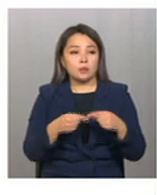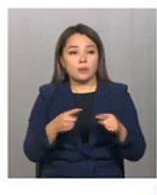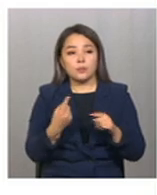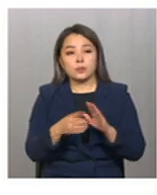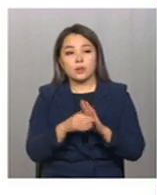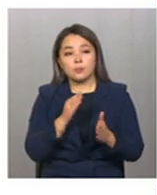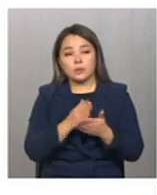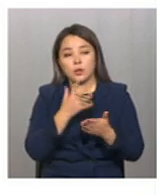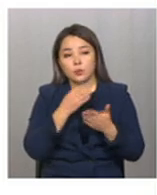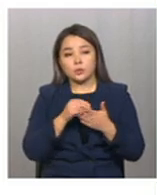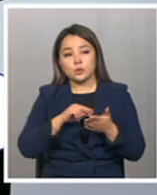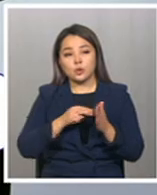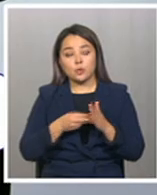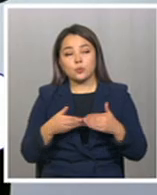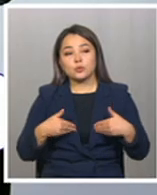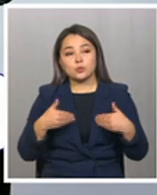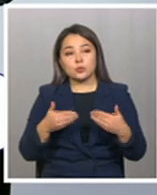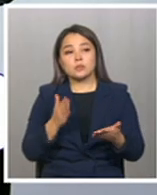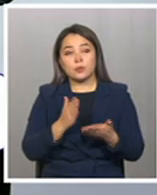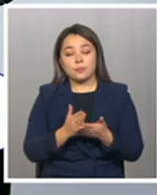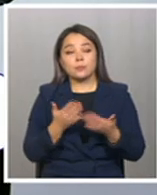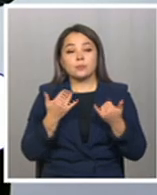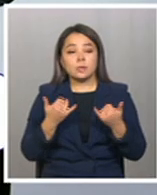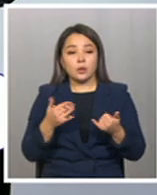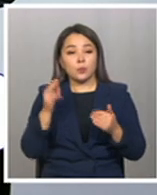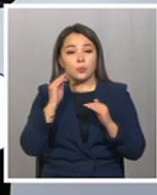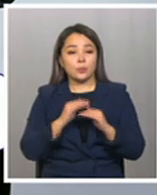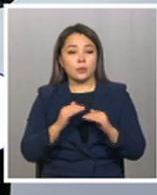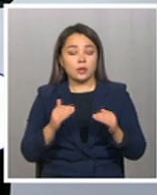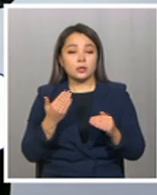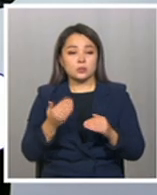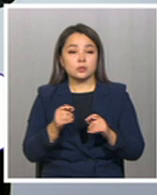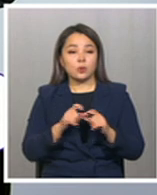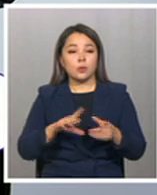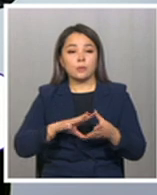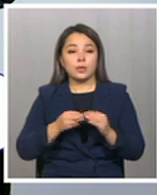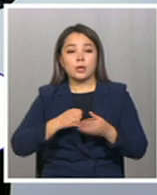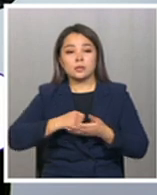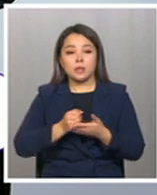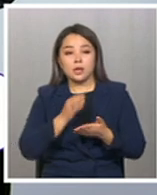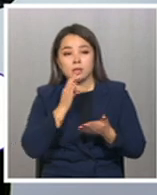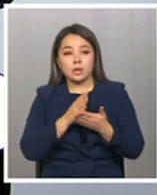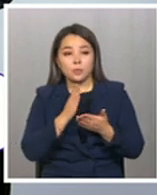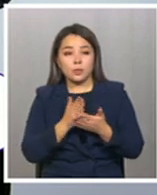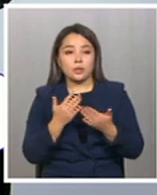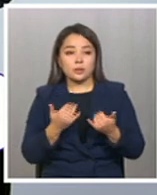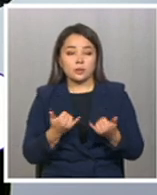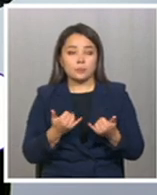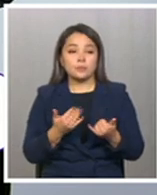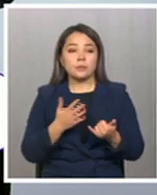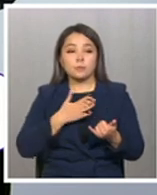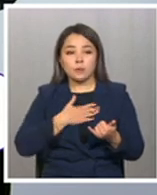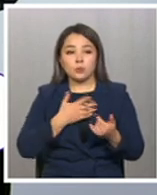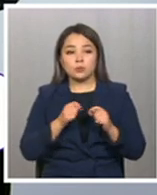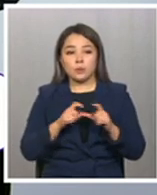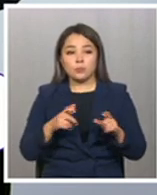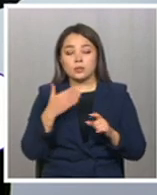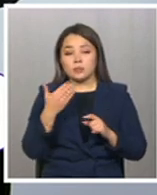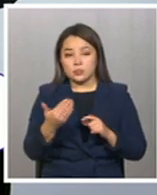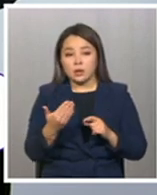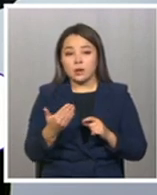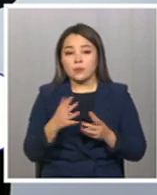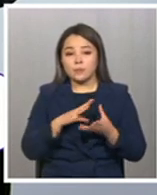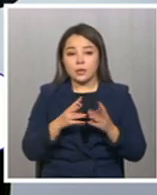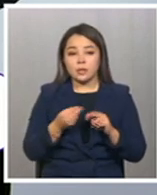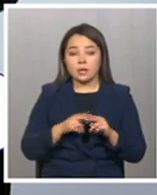өз жобаңызды ұсыныңыз. Олай болса, оқушылар, сабағымызды қорытындылайтын сәтке де жеттік. Біз бүгінгі сабақта сіздер